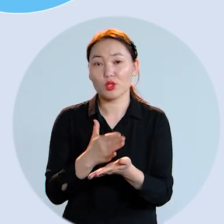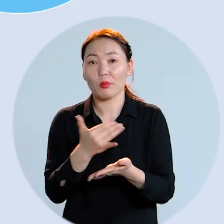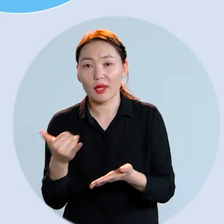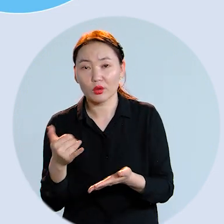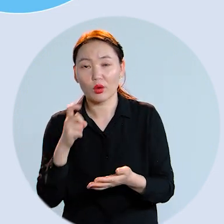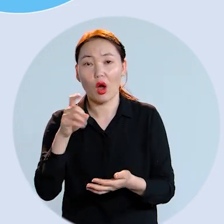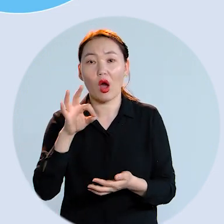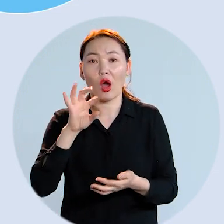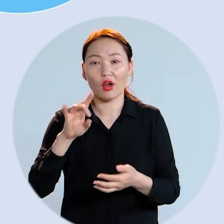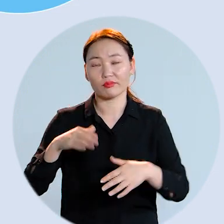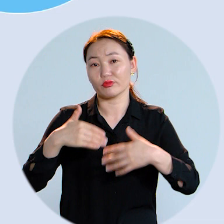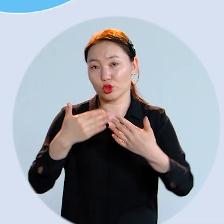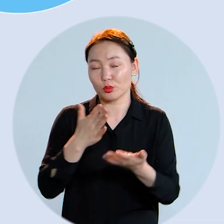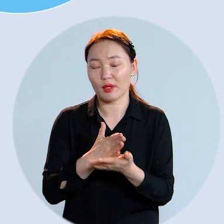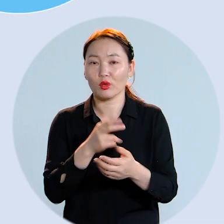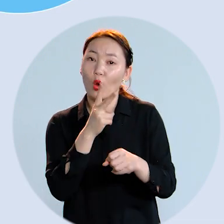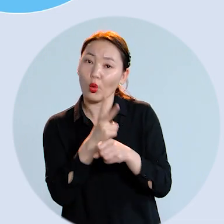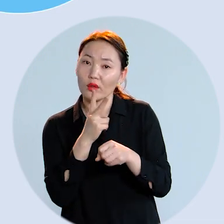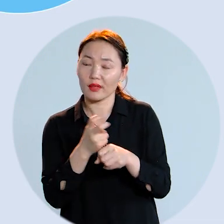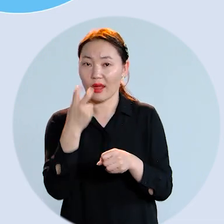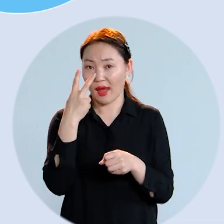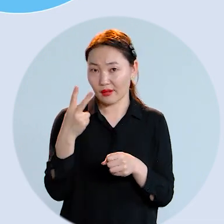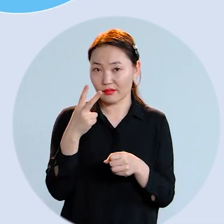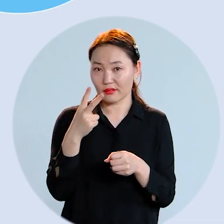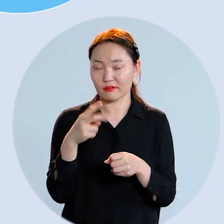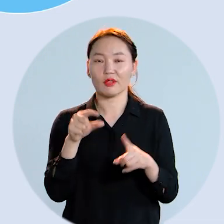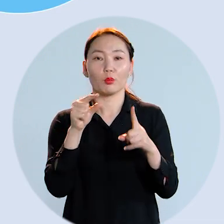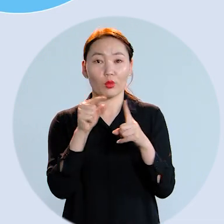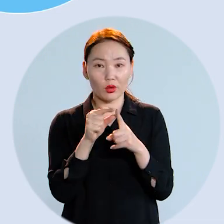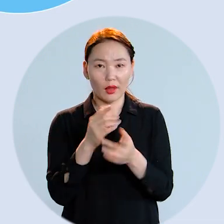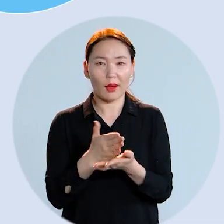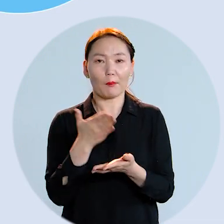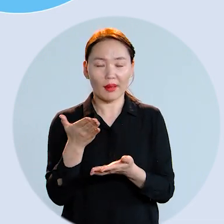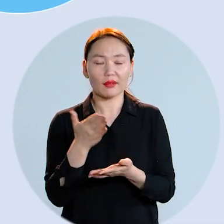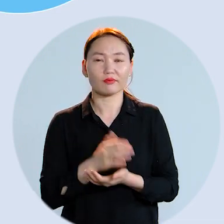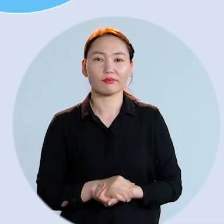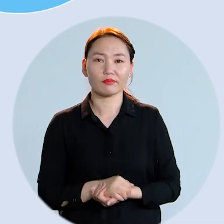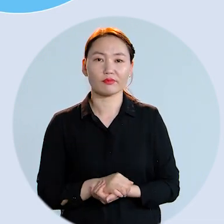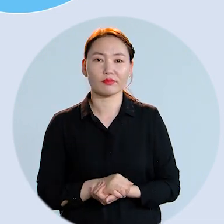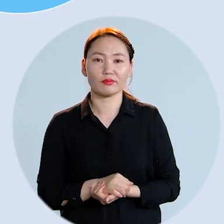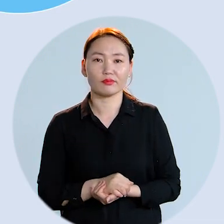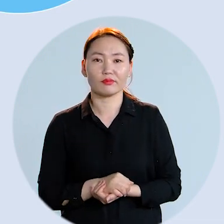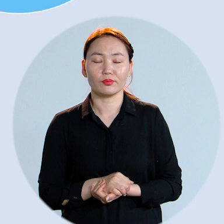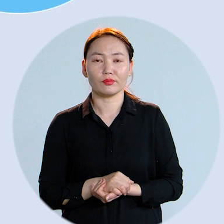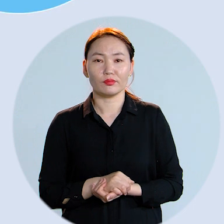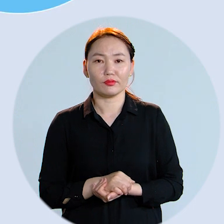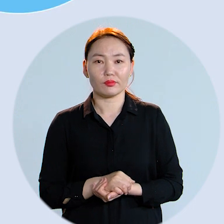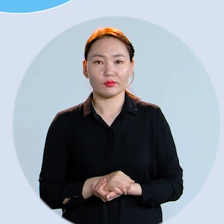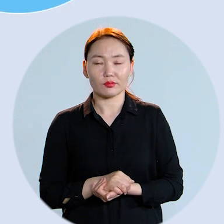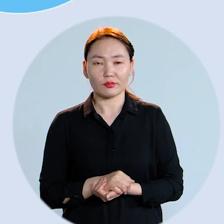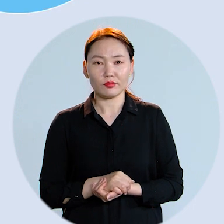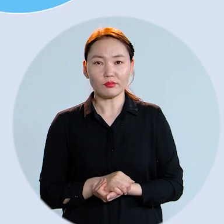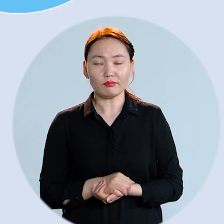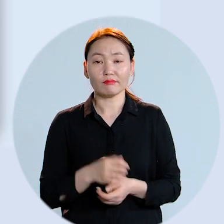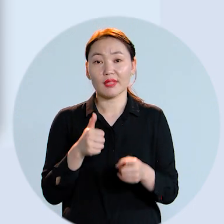бол үйлдэлээс нь харагддаг юм шүү. Тэгэхээр тийм учраас нөхрөө таниарай гэсэн ийм сургаалууд бол бас олон таарлддаг.